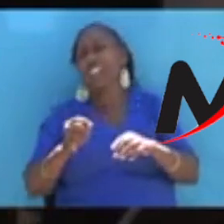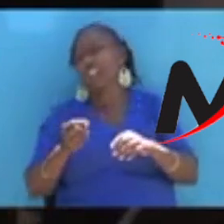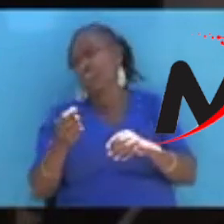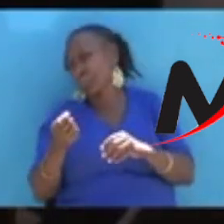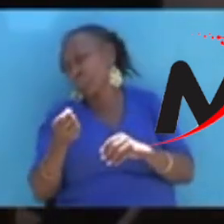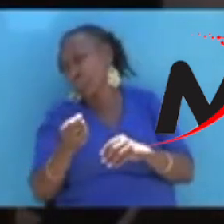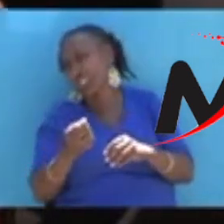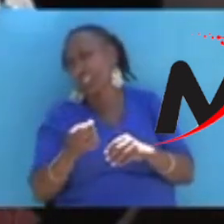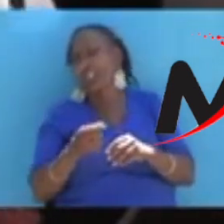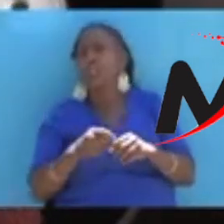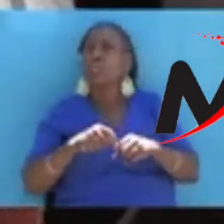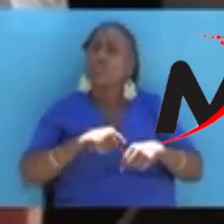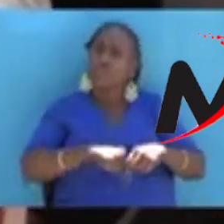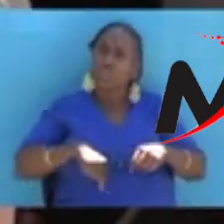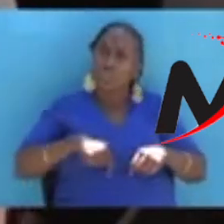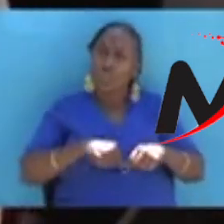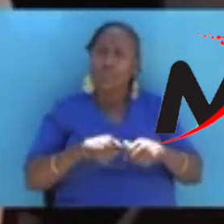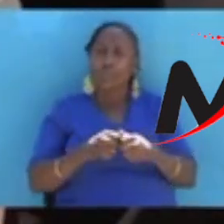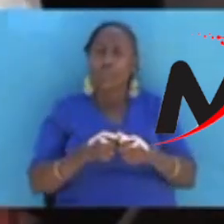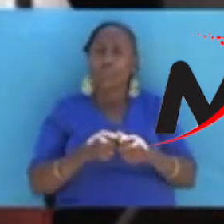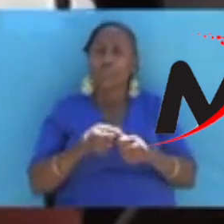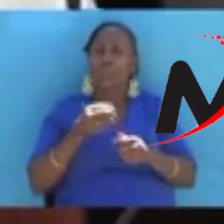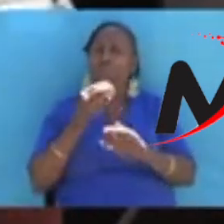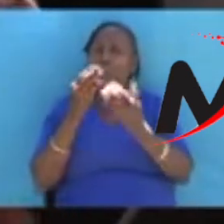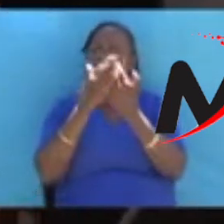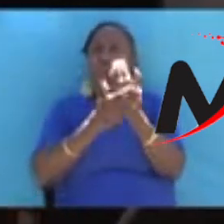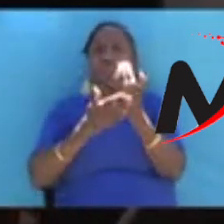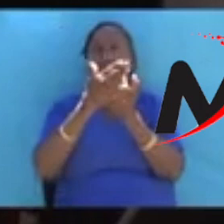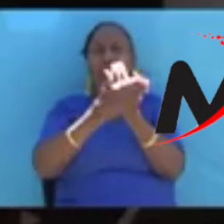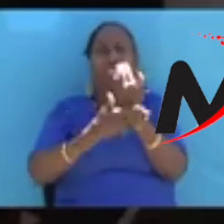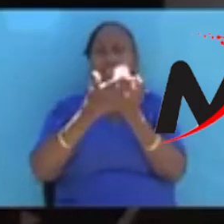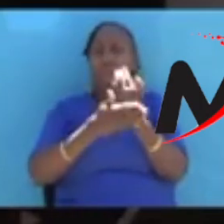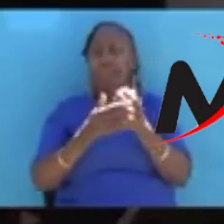matumbo. Kwa hivyo Mheshimiwa Rais, nilikuwa naongea na ndugu yangu,